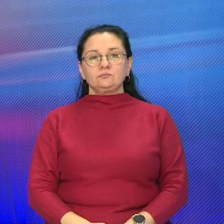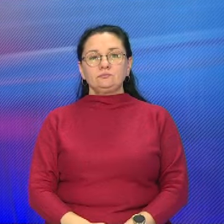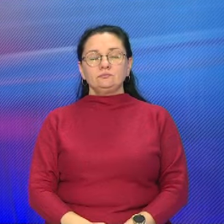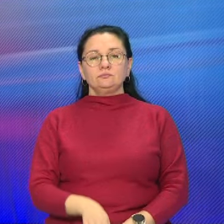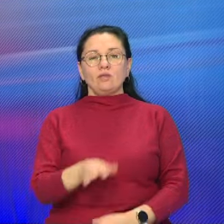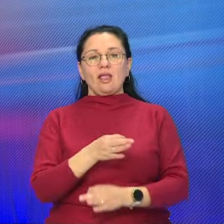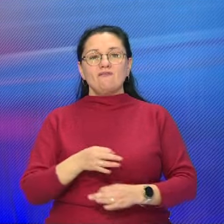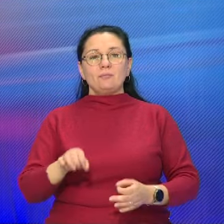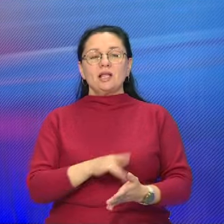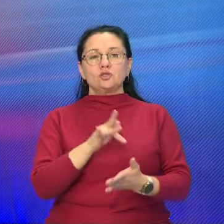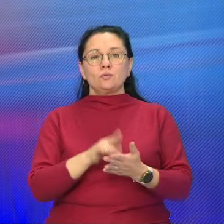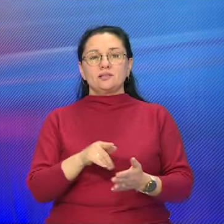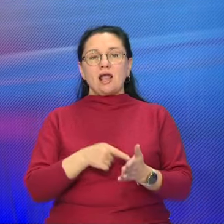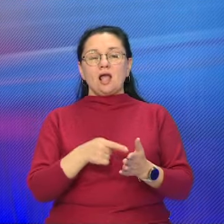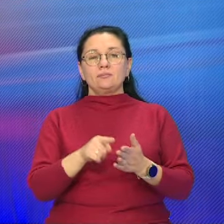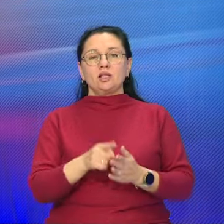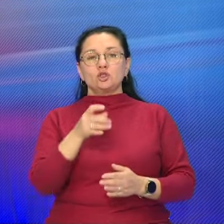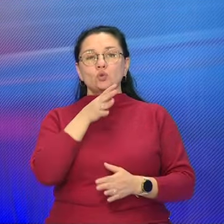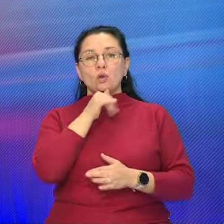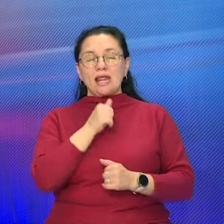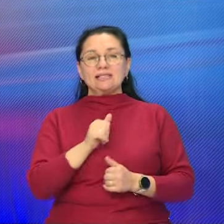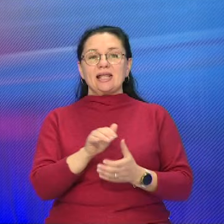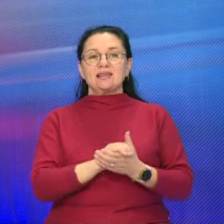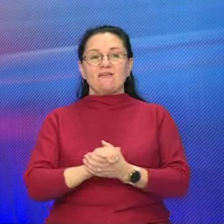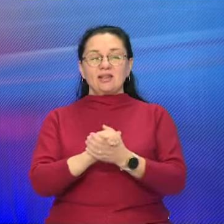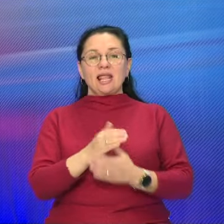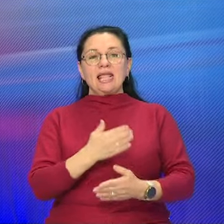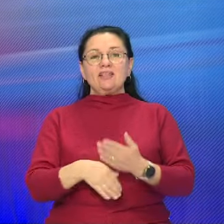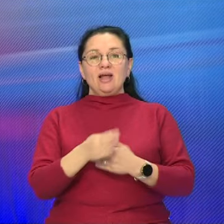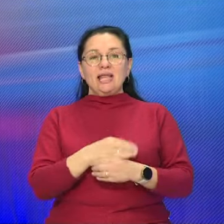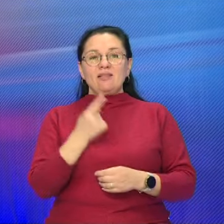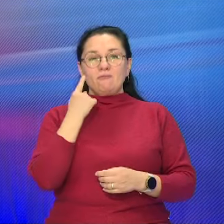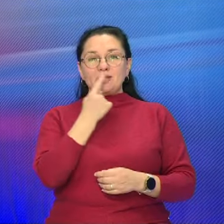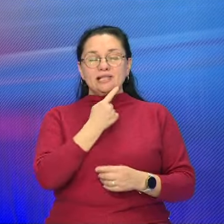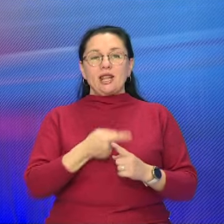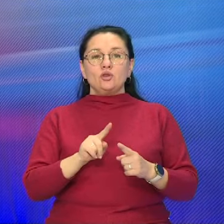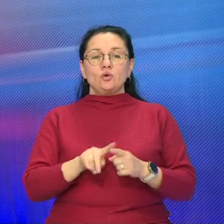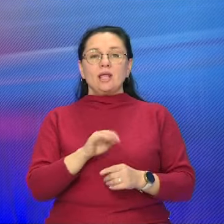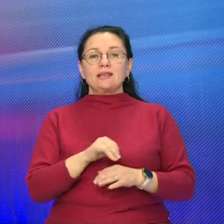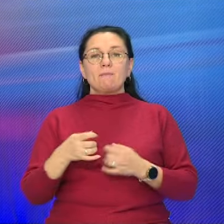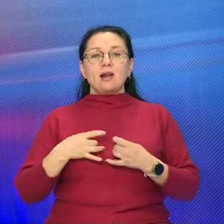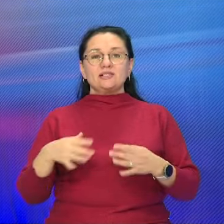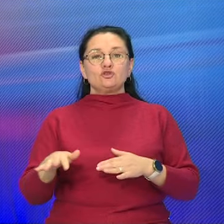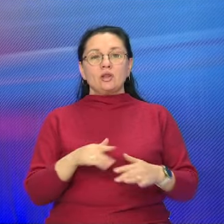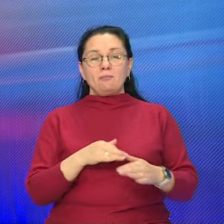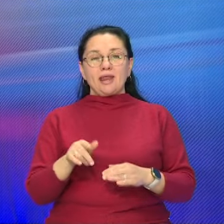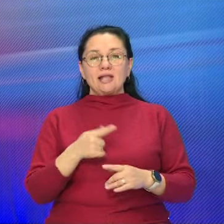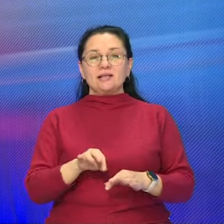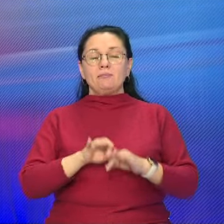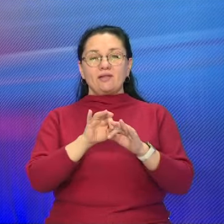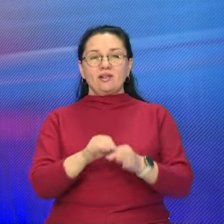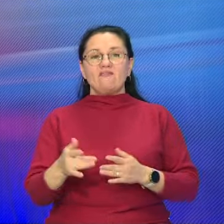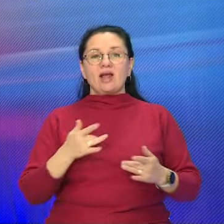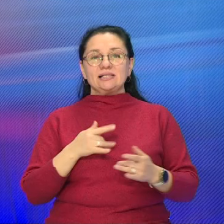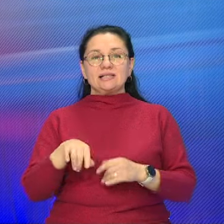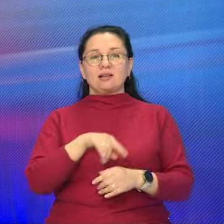У абласным цэнтры адзначылі стагоддзе беларускага таварыства інвалідаў па зроку. Святочнае мерапрыемства з гэтай нагоды прайшло ў канцэртнай